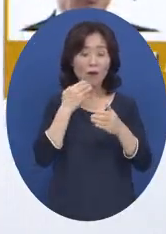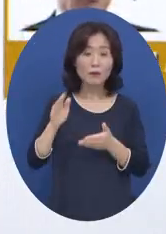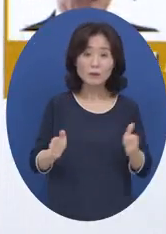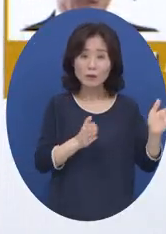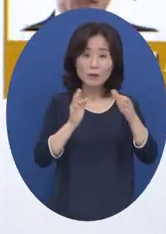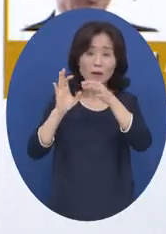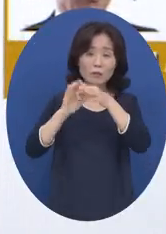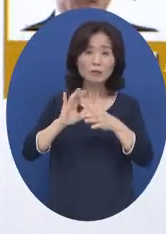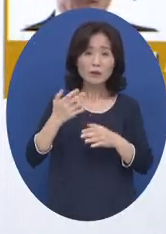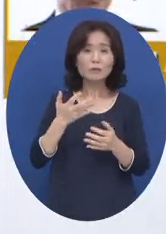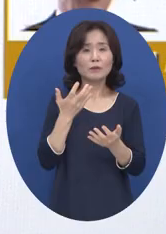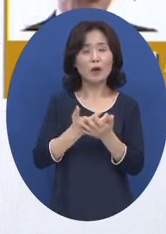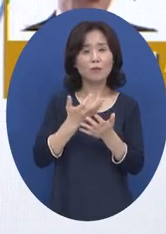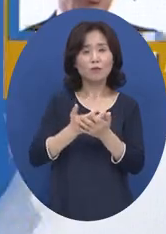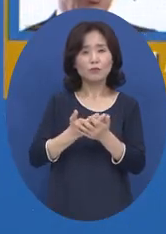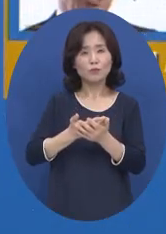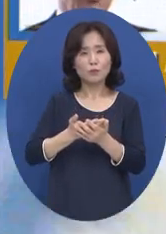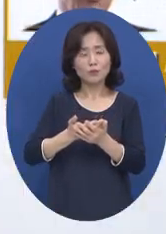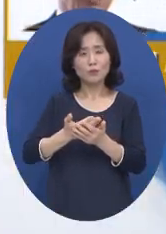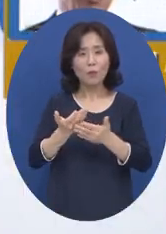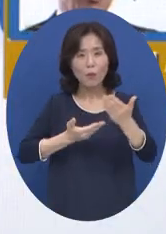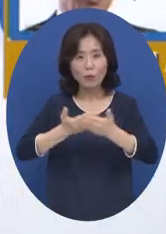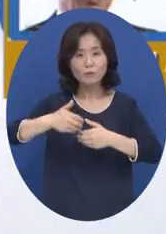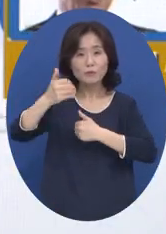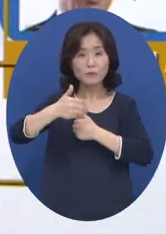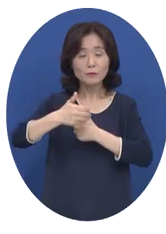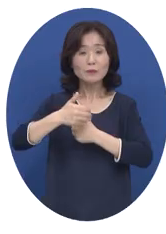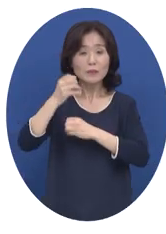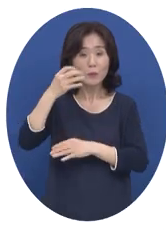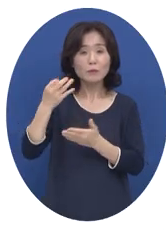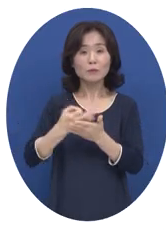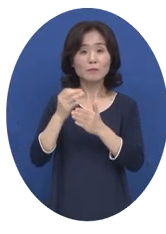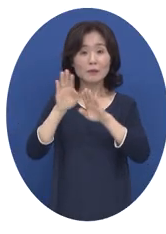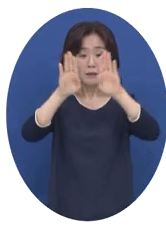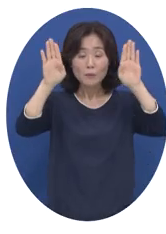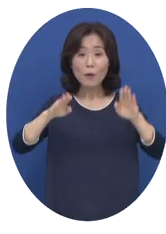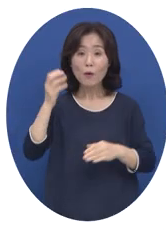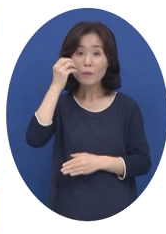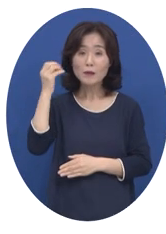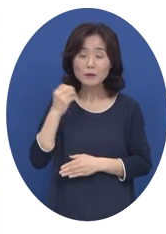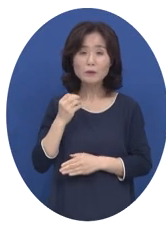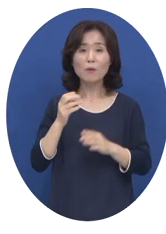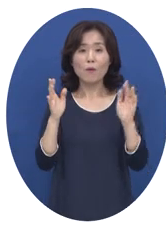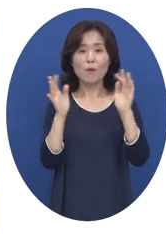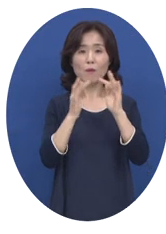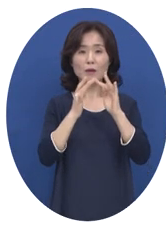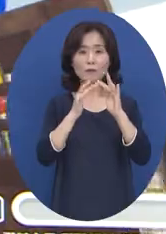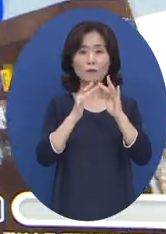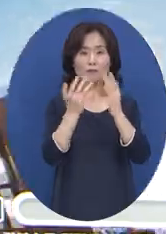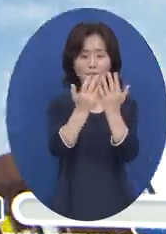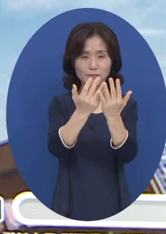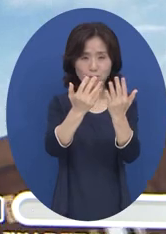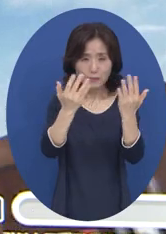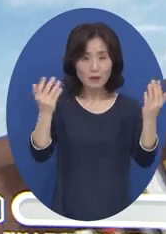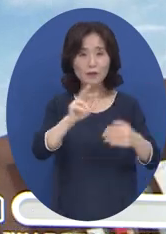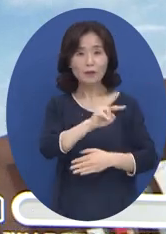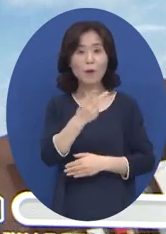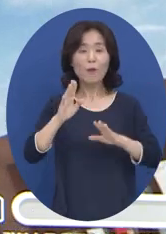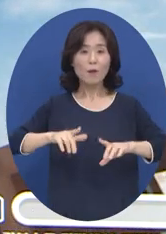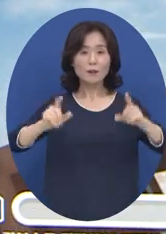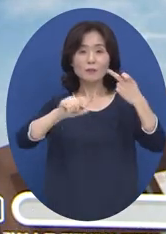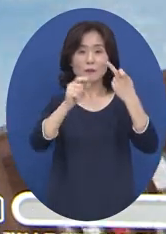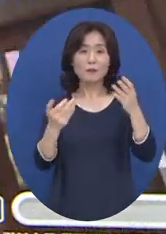잇따르는 자료공유 요청에 따라 기본소득 빵 남 의 홈페이지를 온라인 상설 전시관으로 전 원해 올해 말까지